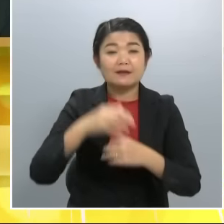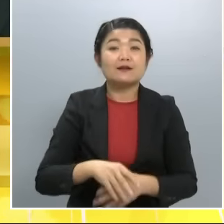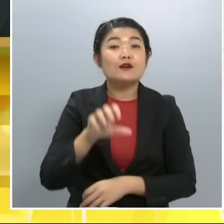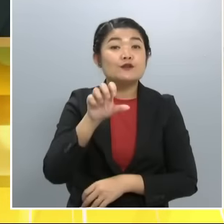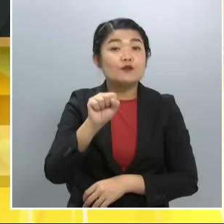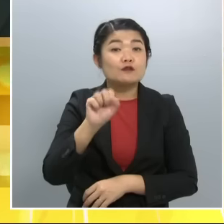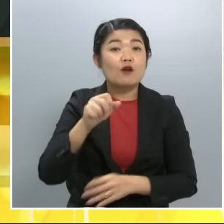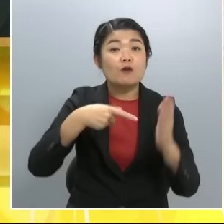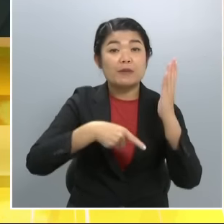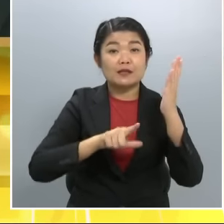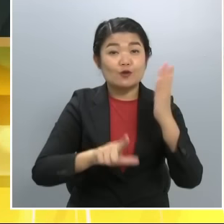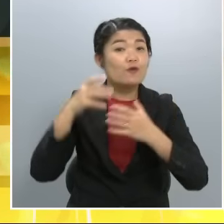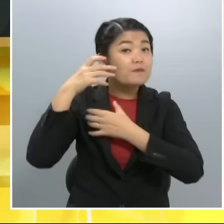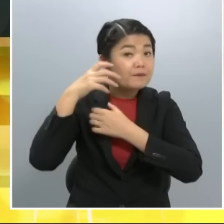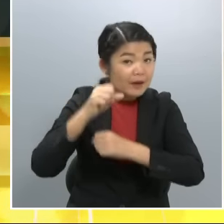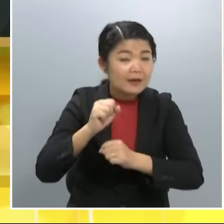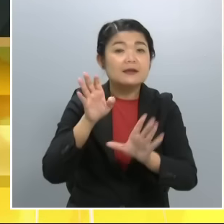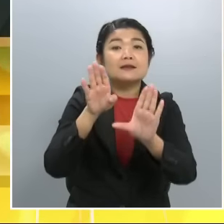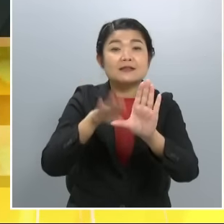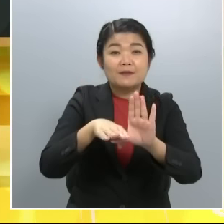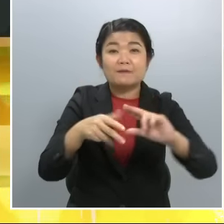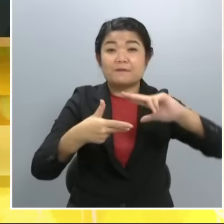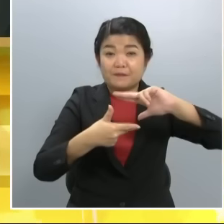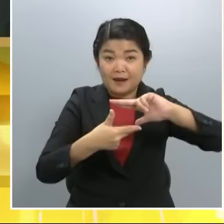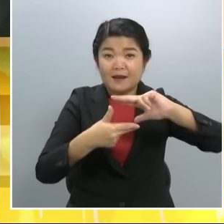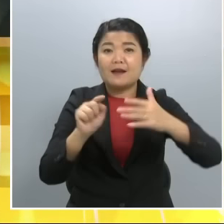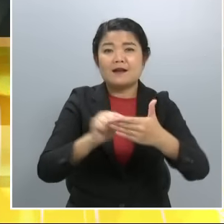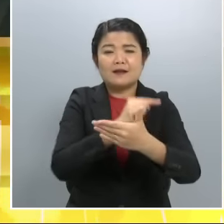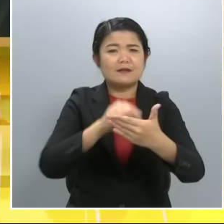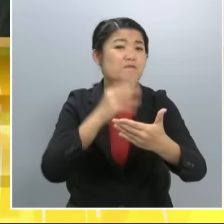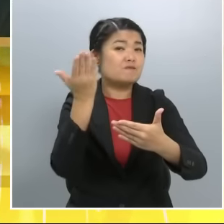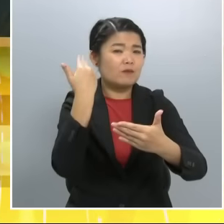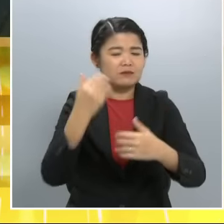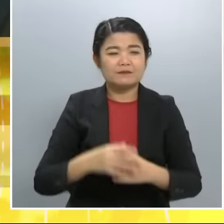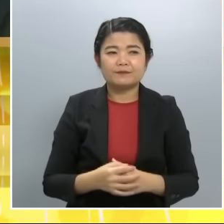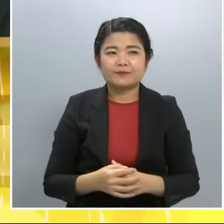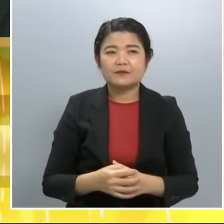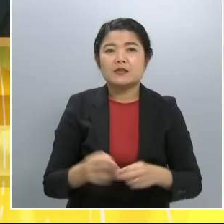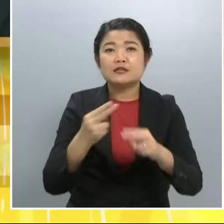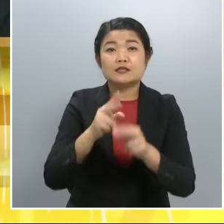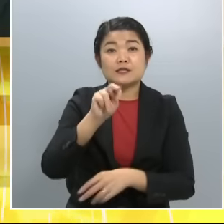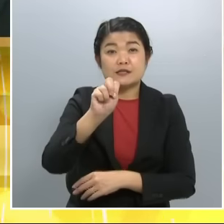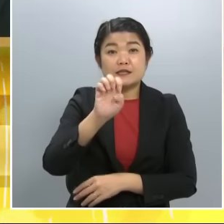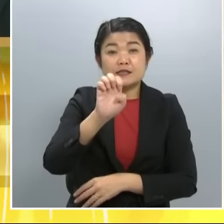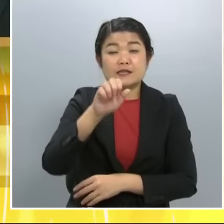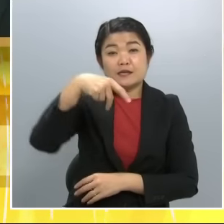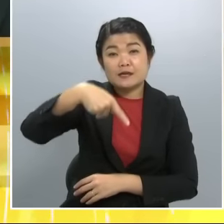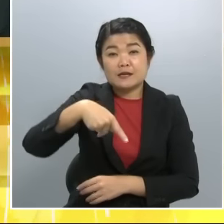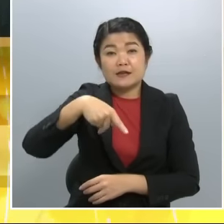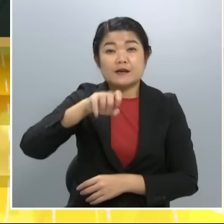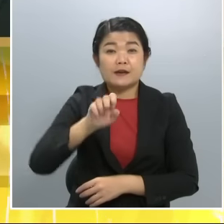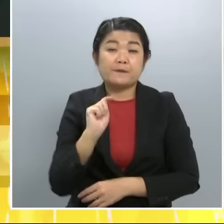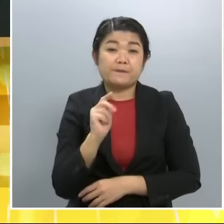ทลุงประชาธิปัตย์และอดีตผู้สมัครพลังประชารัฐในการเลือกตั้งครั้งที่ผ่านมานิพิษอินทรสมบัติเมื่อวานนี้โพสต์ข้อ